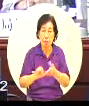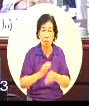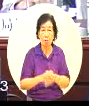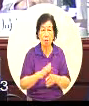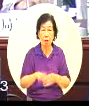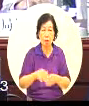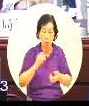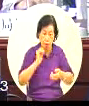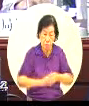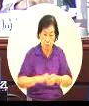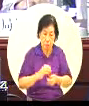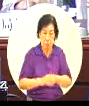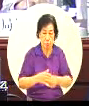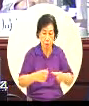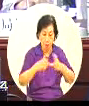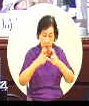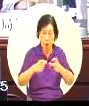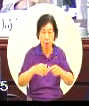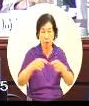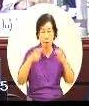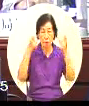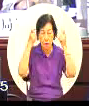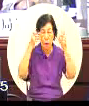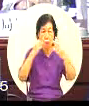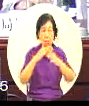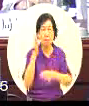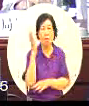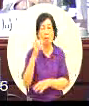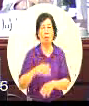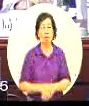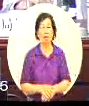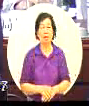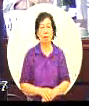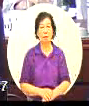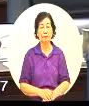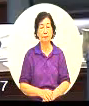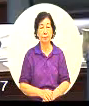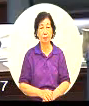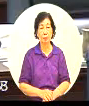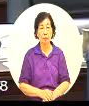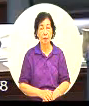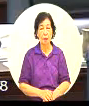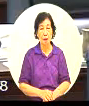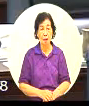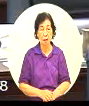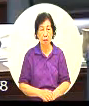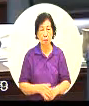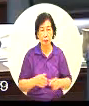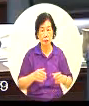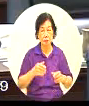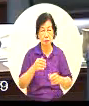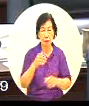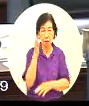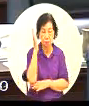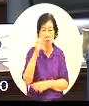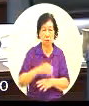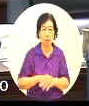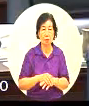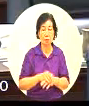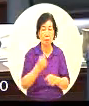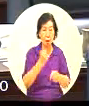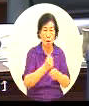卡。一个决定，安尼好啊。 好，谢谢。阁有啦，我讲高雄市政府咱的办公室，